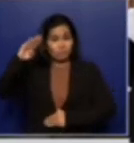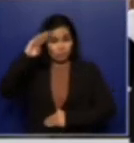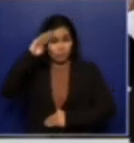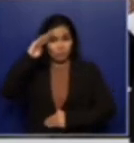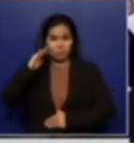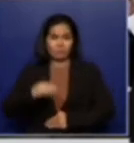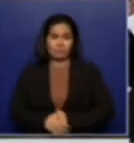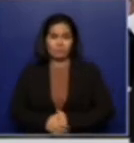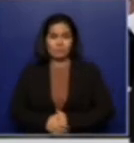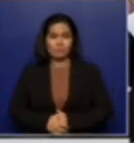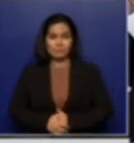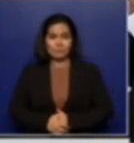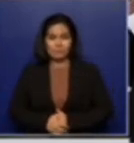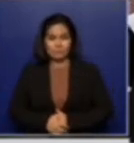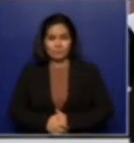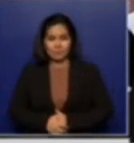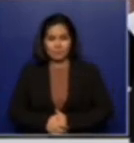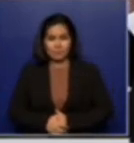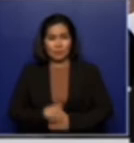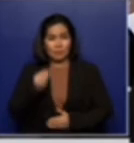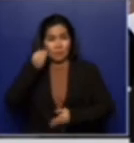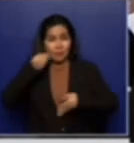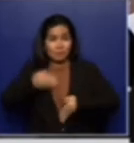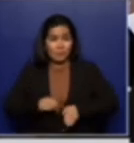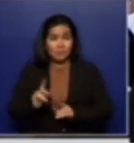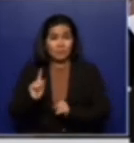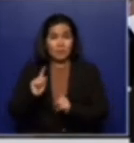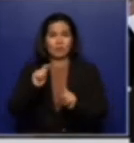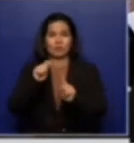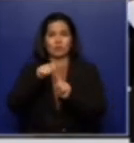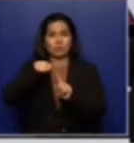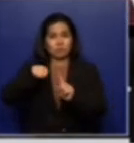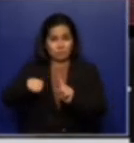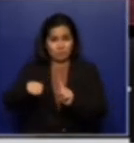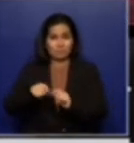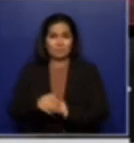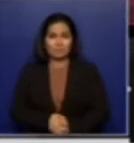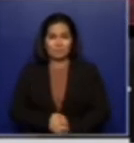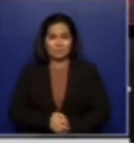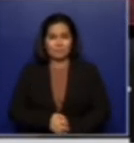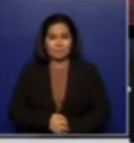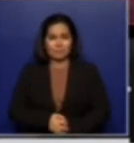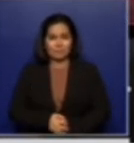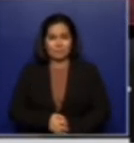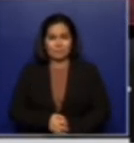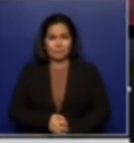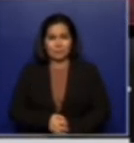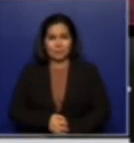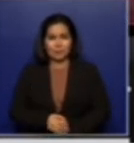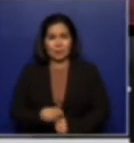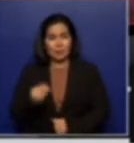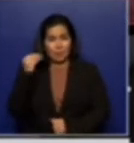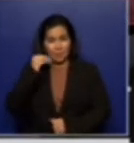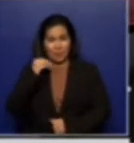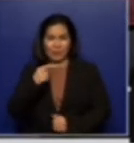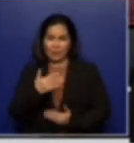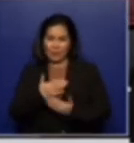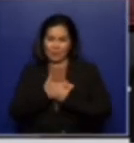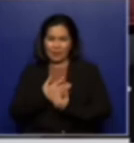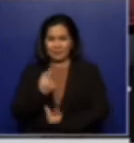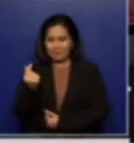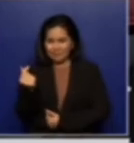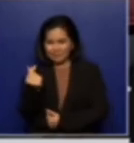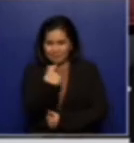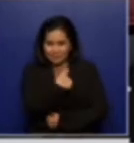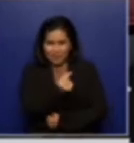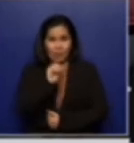นตรีท่านเป็นคนโคราชท่านมักจะเดินส่งมินิฮาร์ทบอกความรักของพี่น้องประชาช